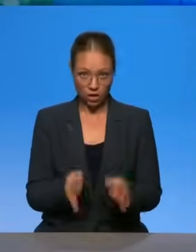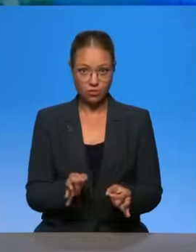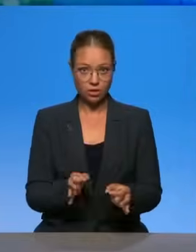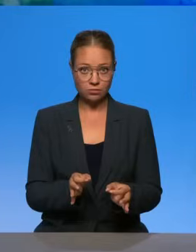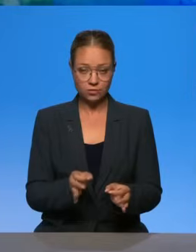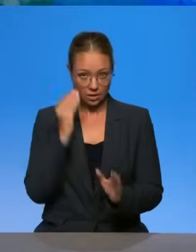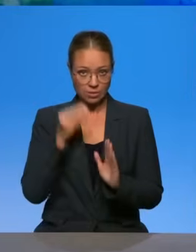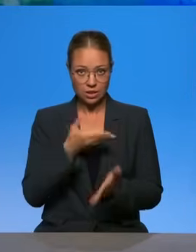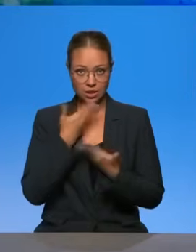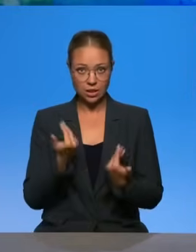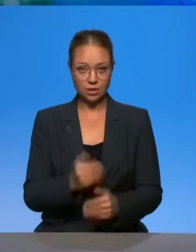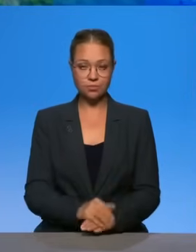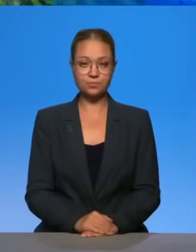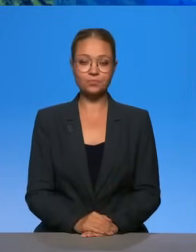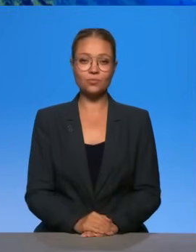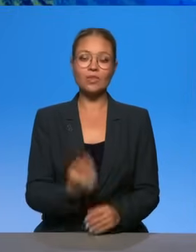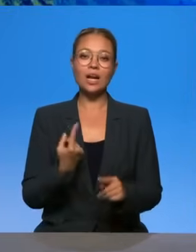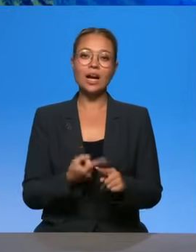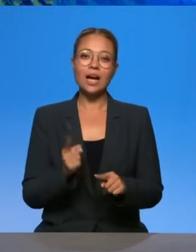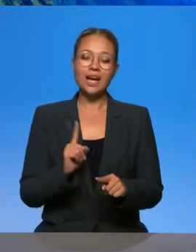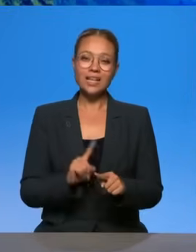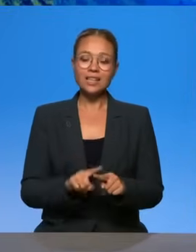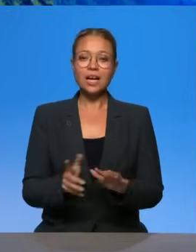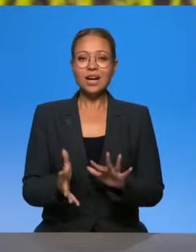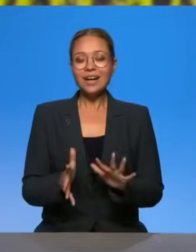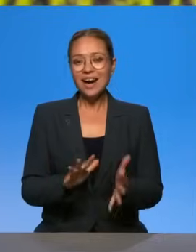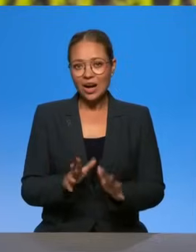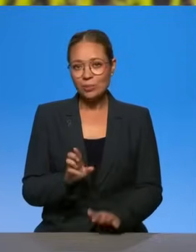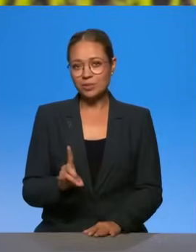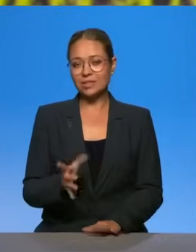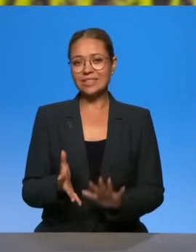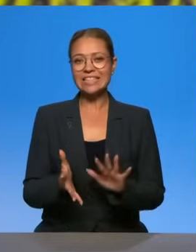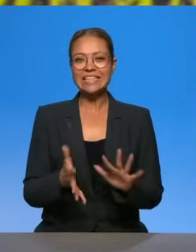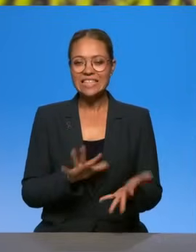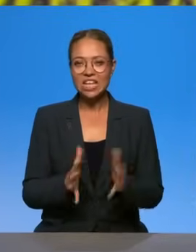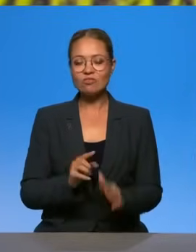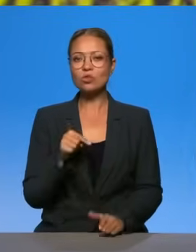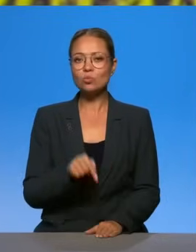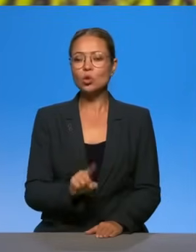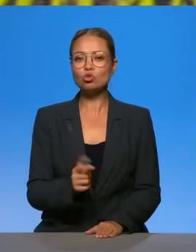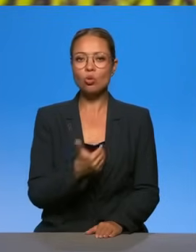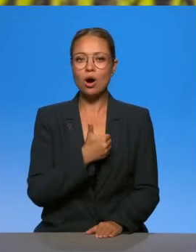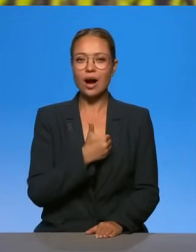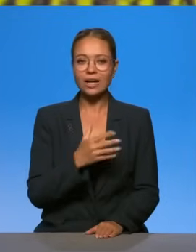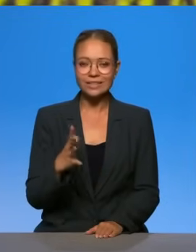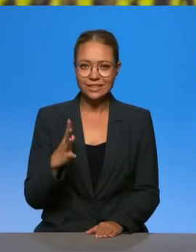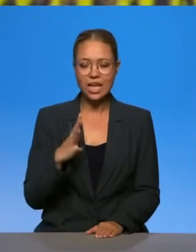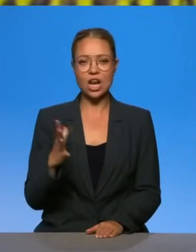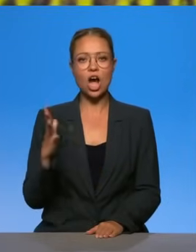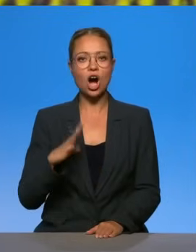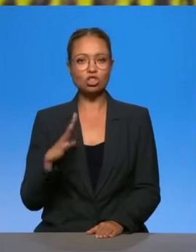Да, это как бы не совсем то, что хотели и ожидали